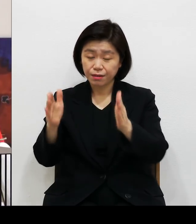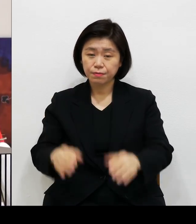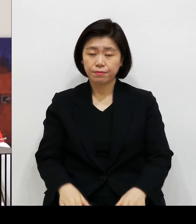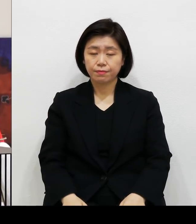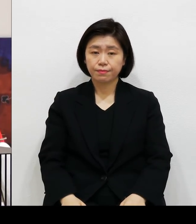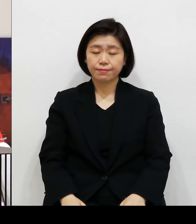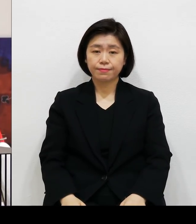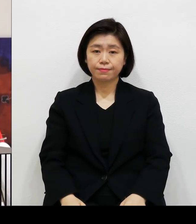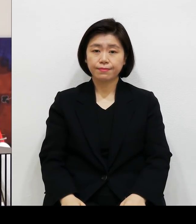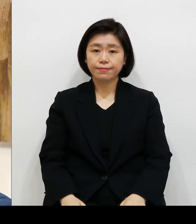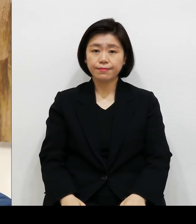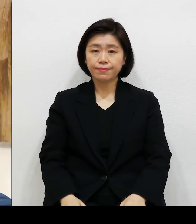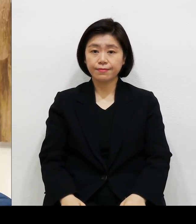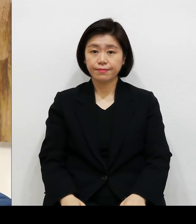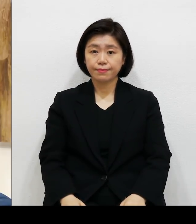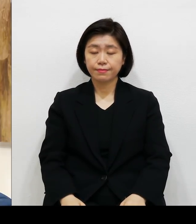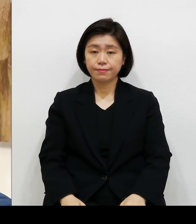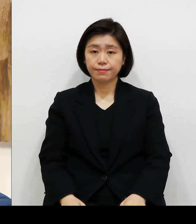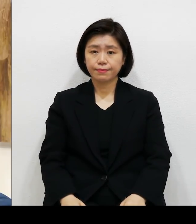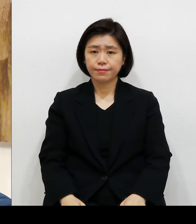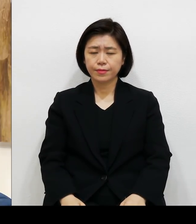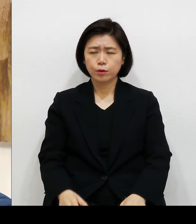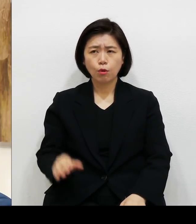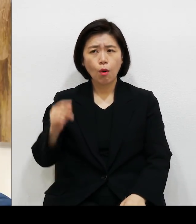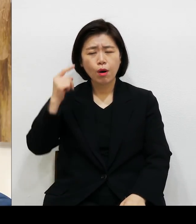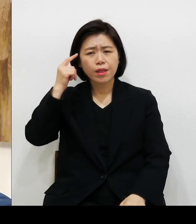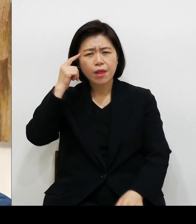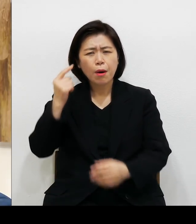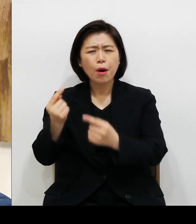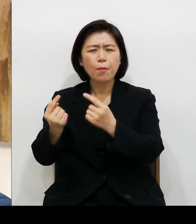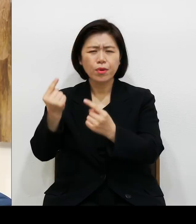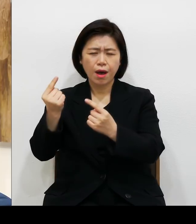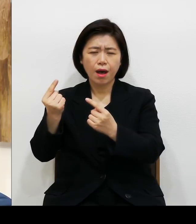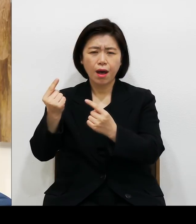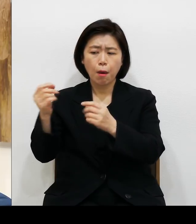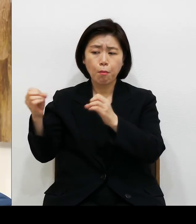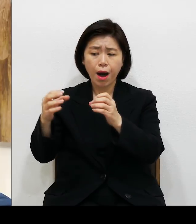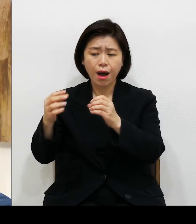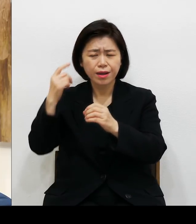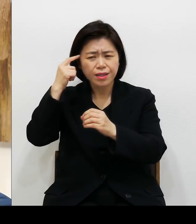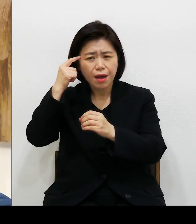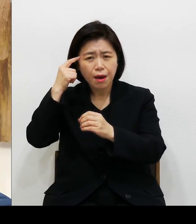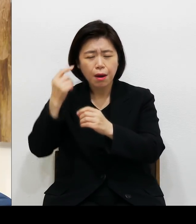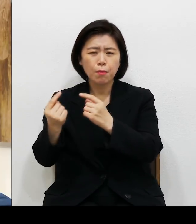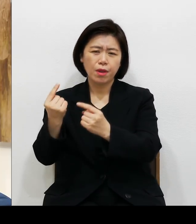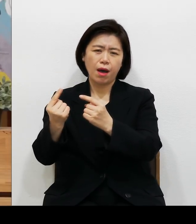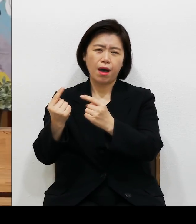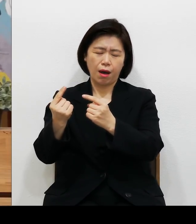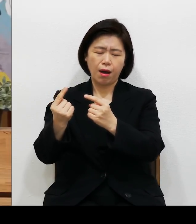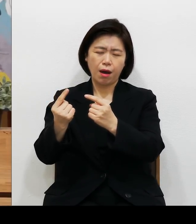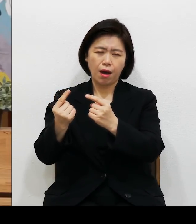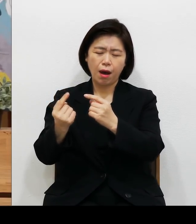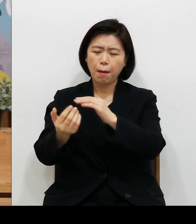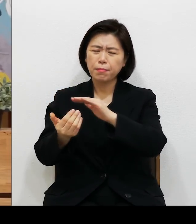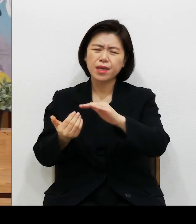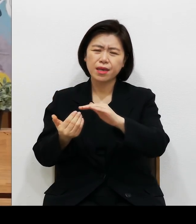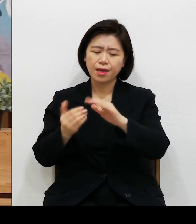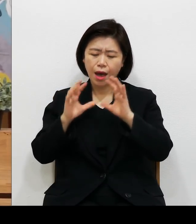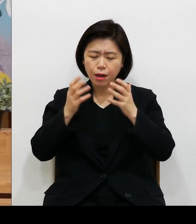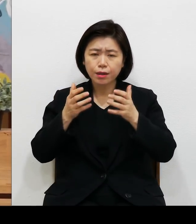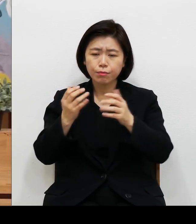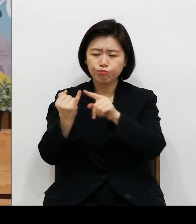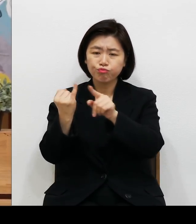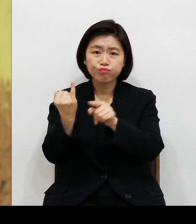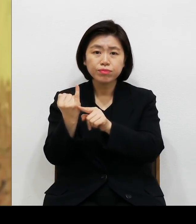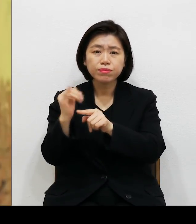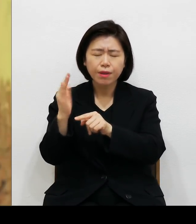살게 되면서 좀 계획보다 뭐 그런 미리 둘이 얘기했던 것보다 일찍 아이가 생기게 된 거예요. 네네. 그래서 아이가 일찍 생기게